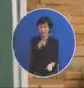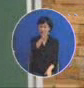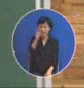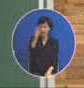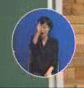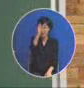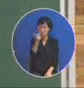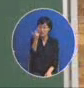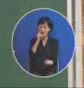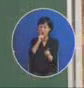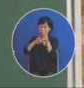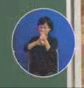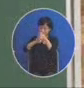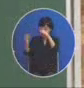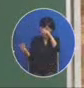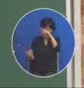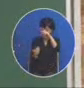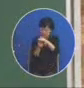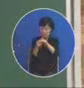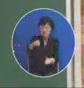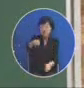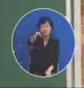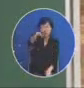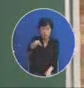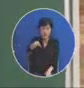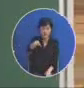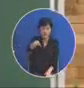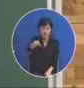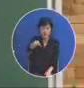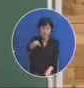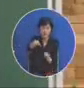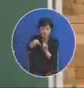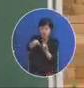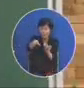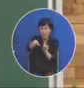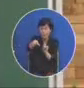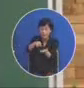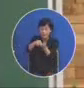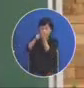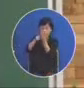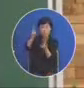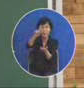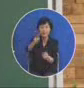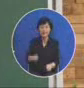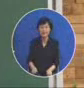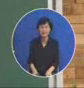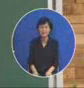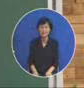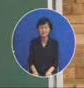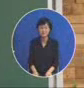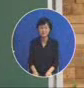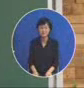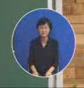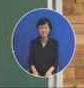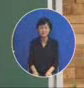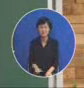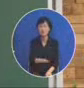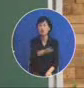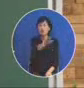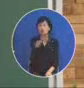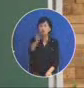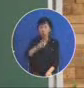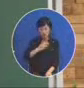언약이 성취되는 곳에 어떤 일이 벌어졌습니까? What happens in the places where the covenant of Mount Calvary was fulfilled? 여러분이 아무리